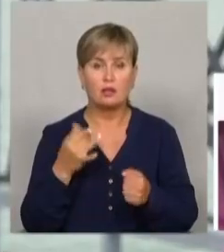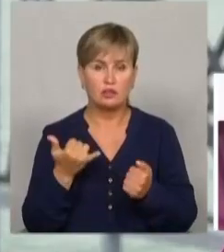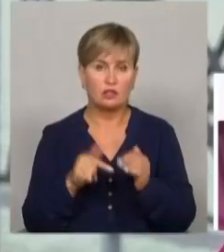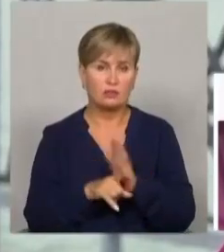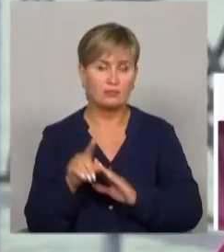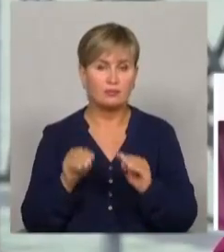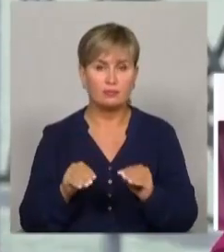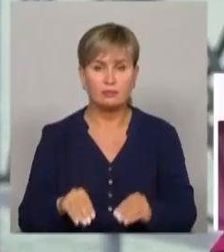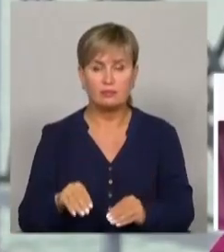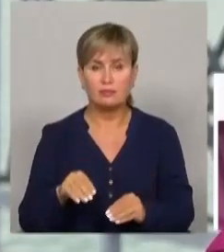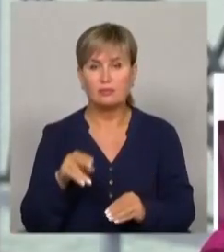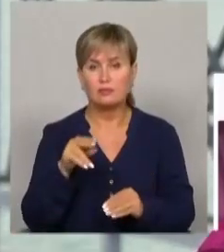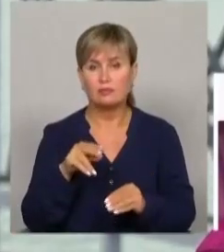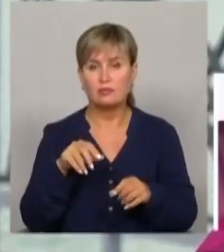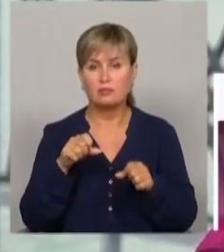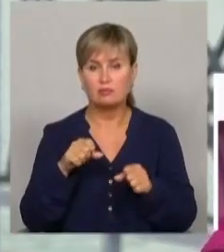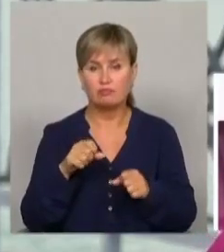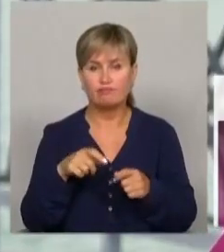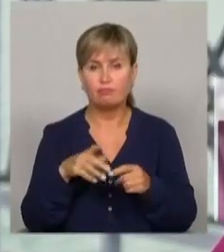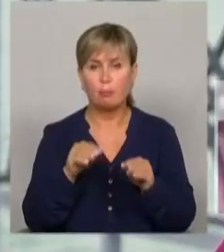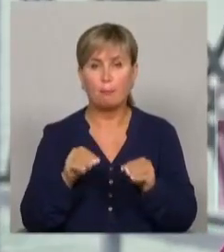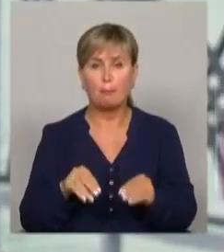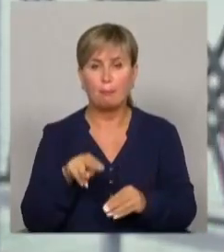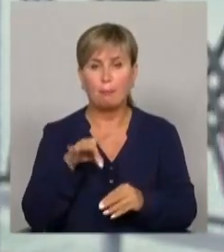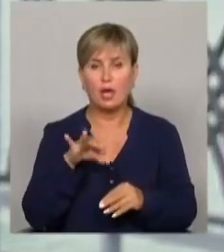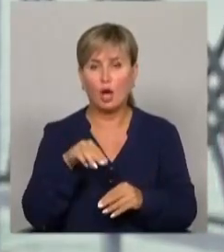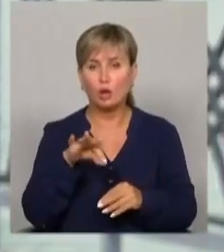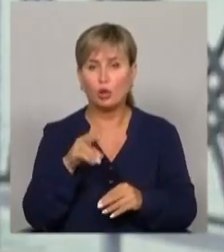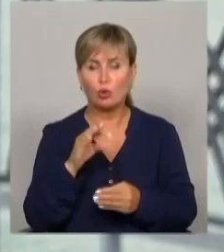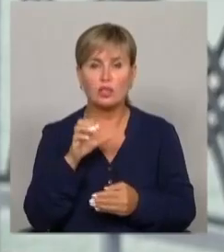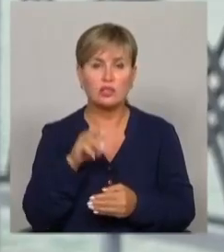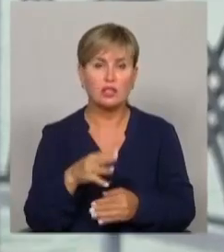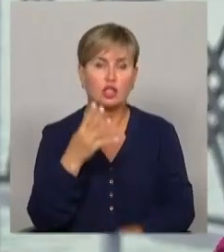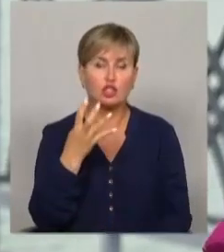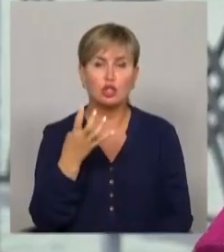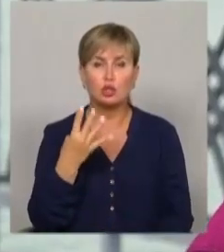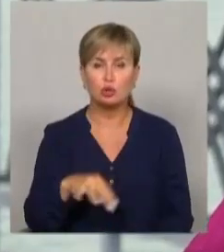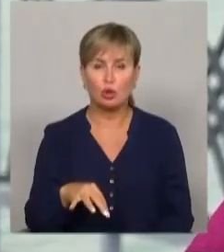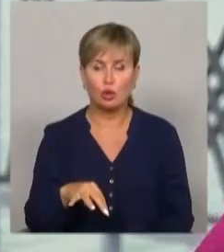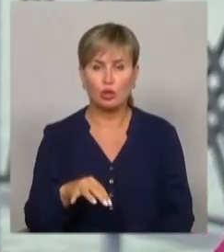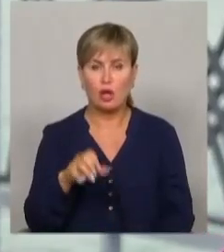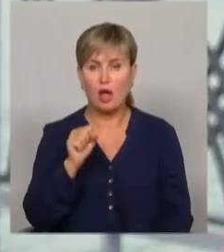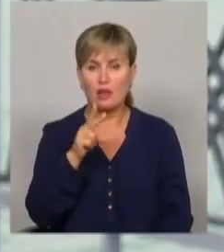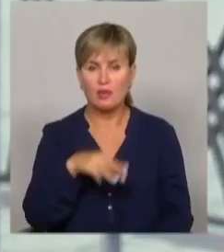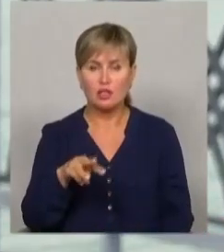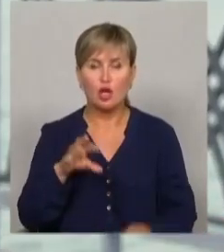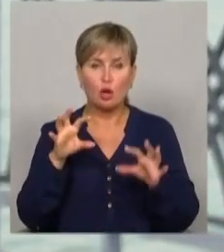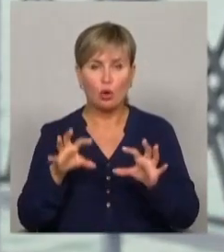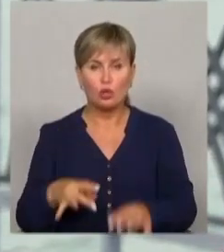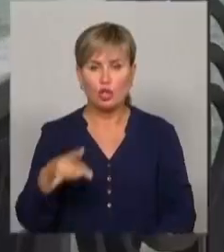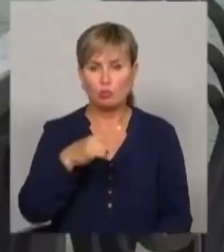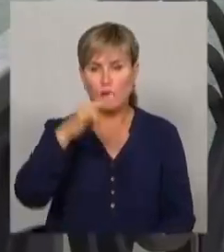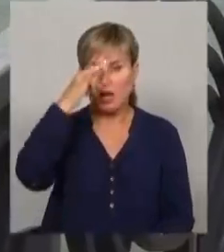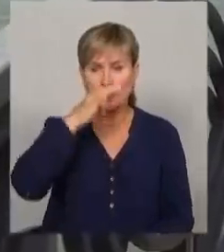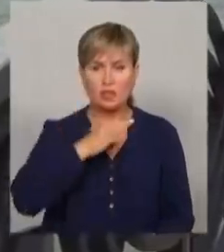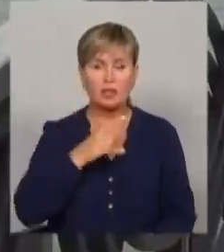административного права ношения административный протокол согласно статье 4:40 административного кодекса республики казахстан